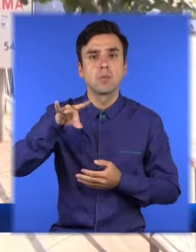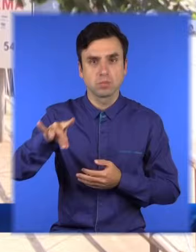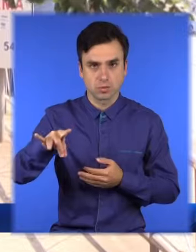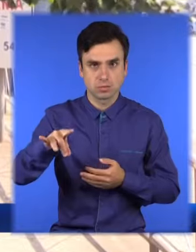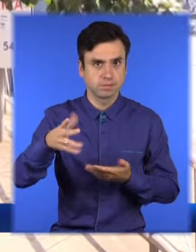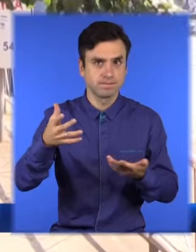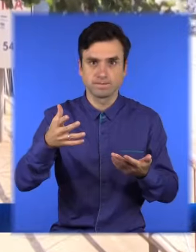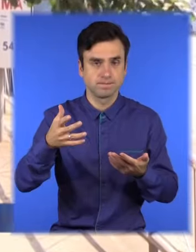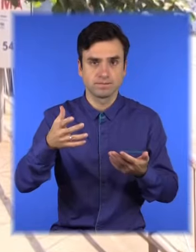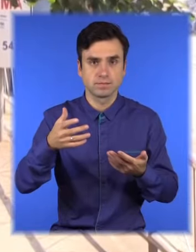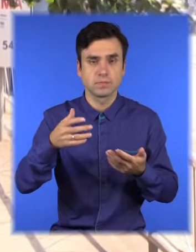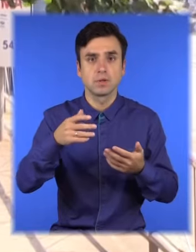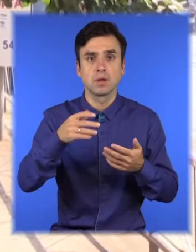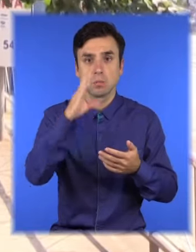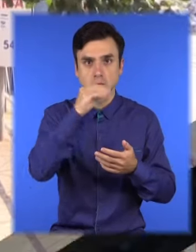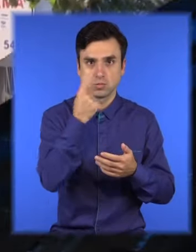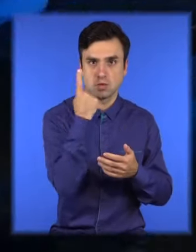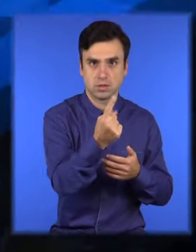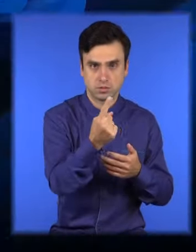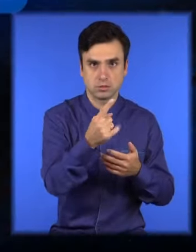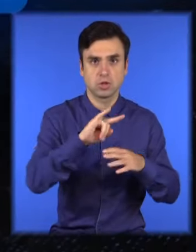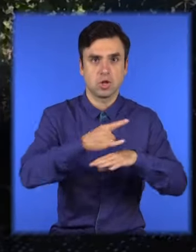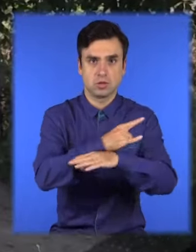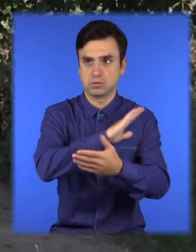маршрутка на весь город. Їдеть на Карачуна.